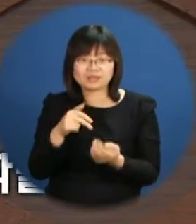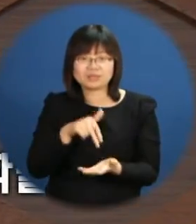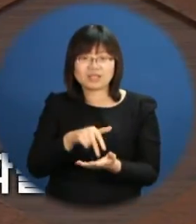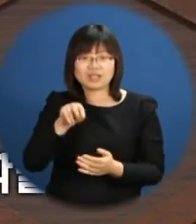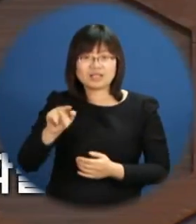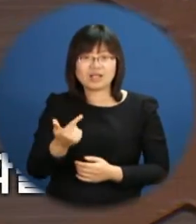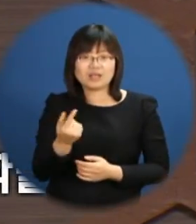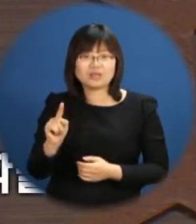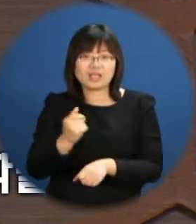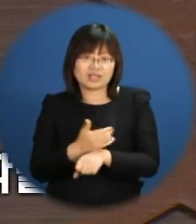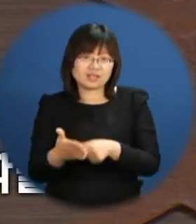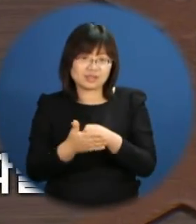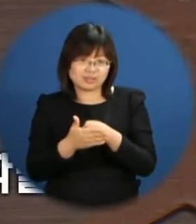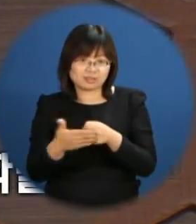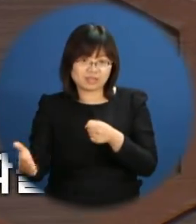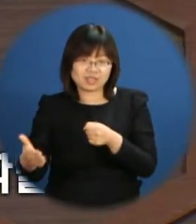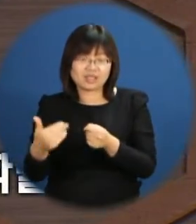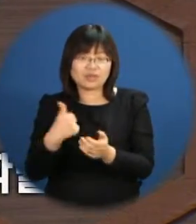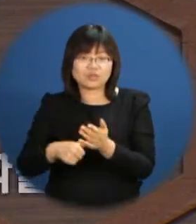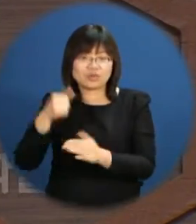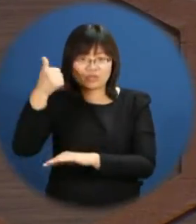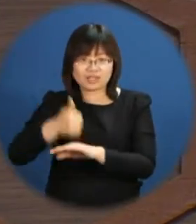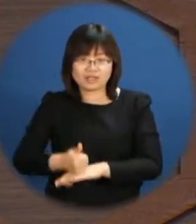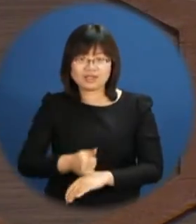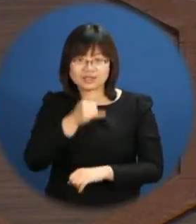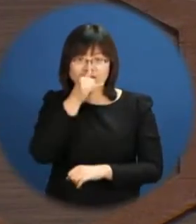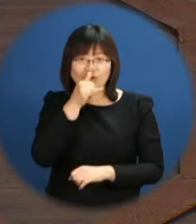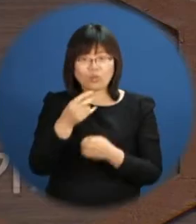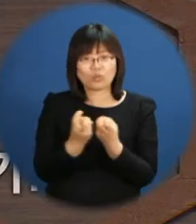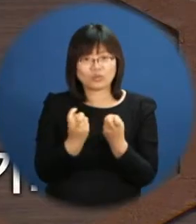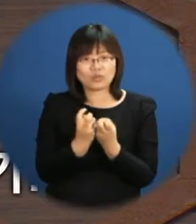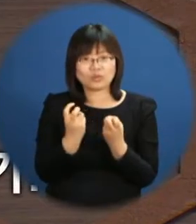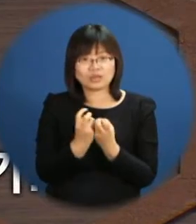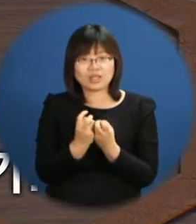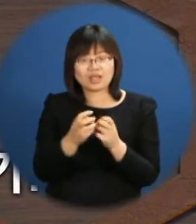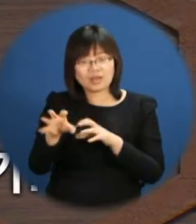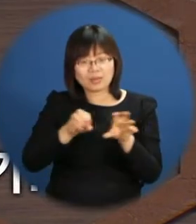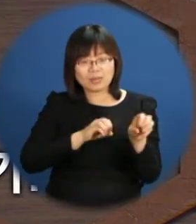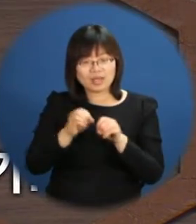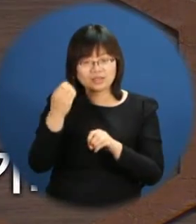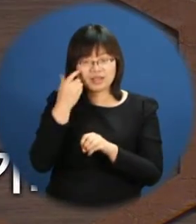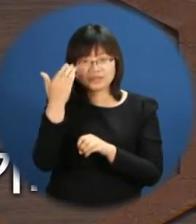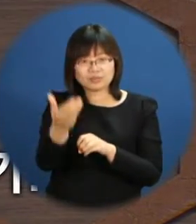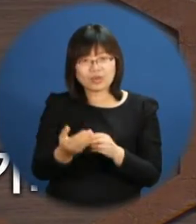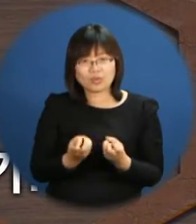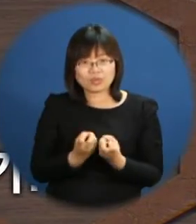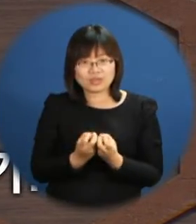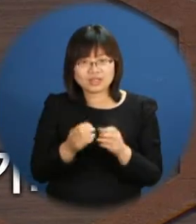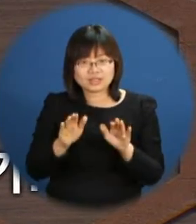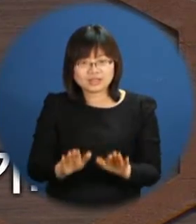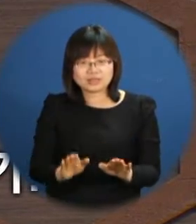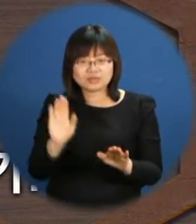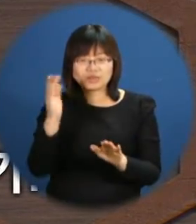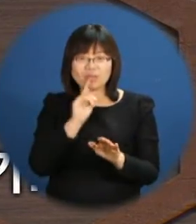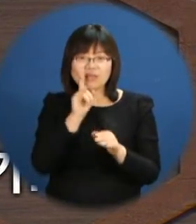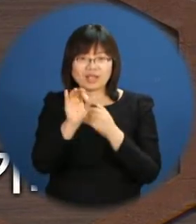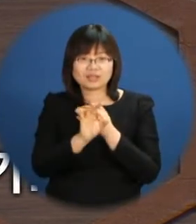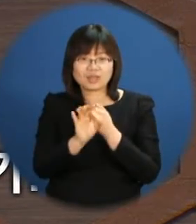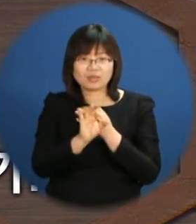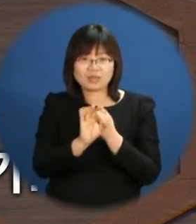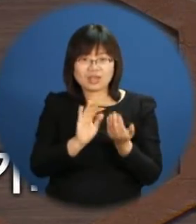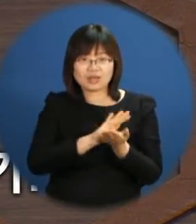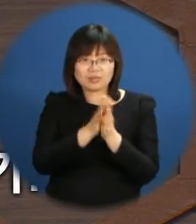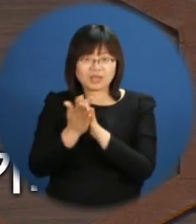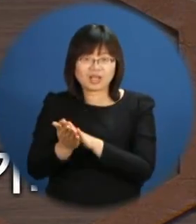4 나물로 있다는 겁니다 그러면 그걸 어떻게 빼 낼 것이냐 어떻게 인제 요즘 말로는 환원시켜